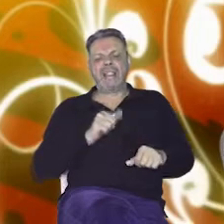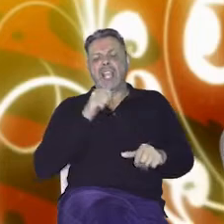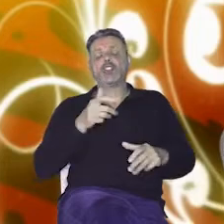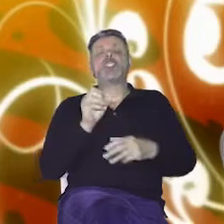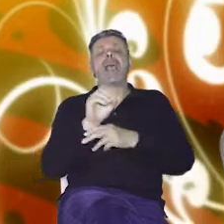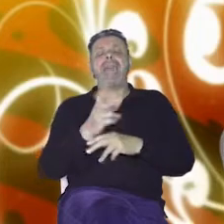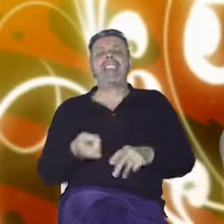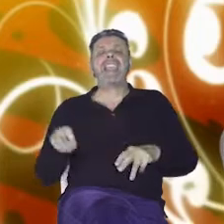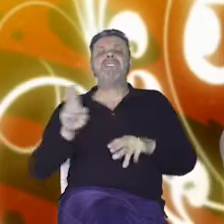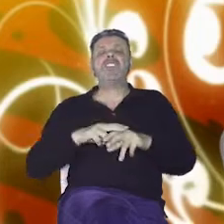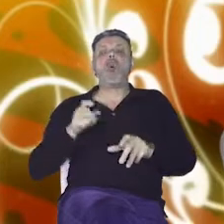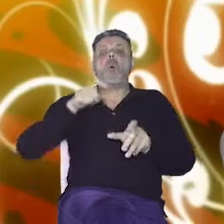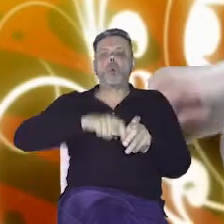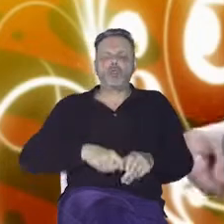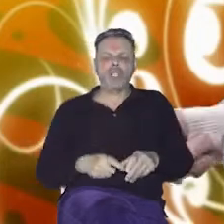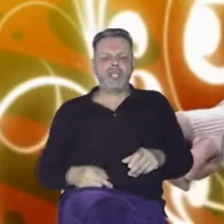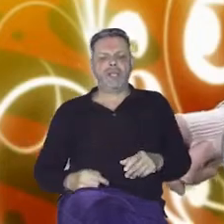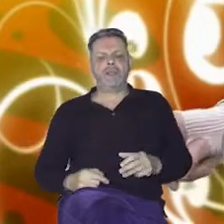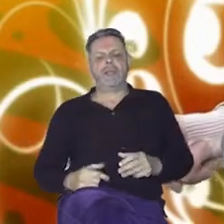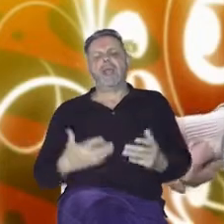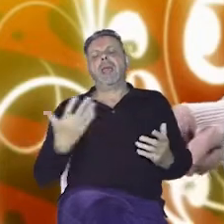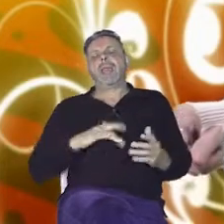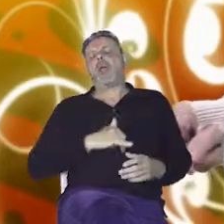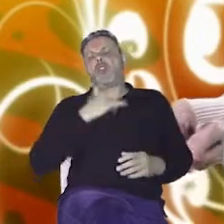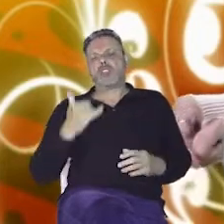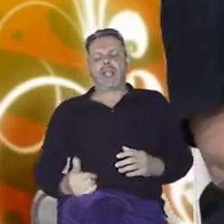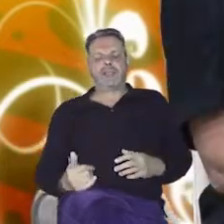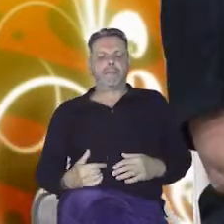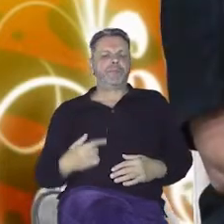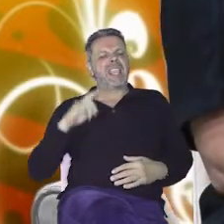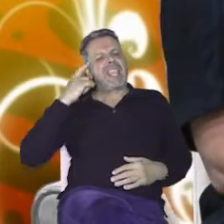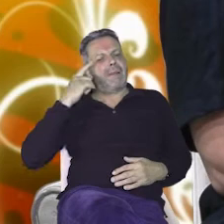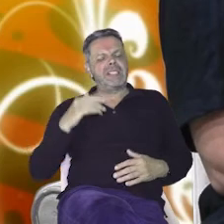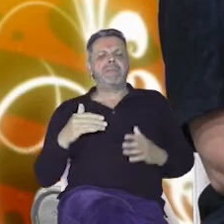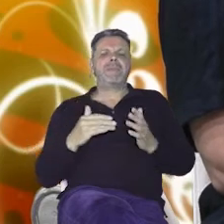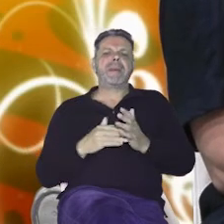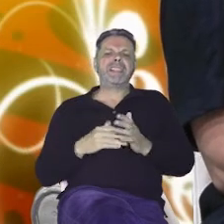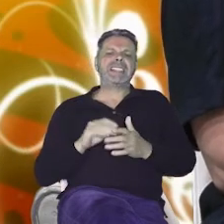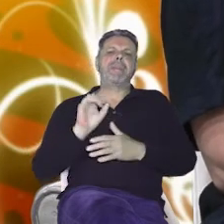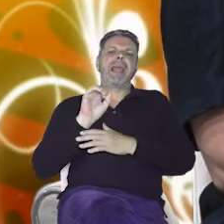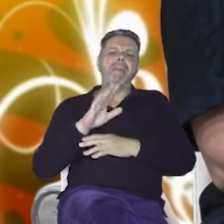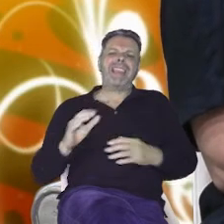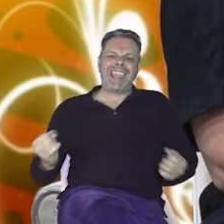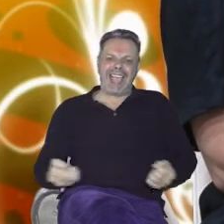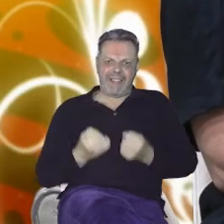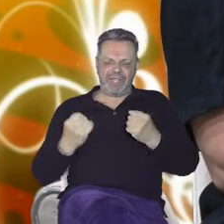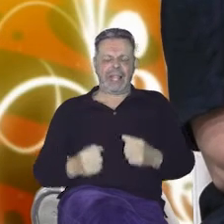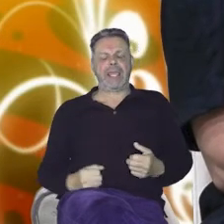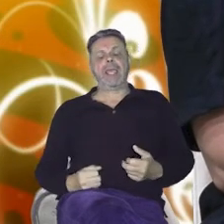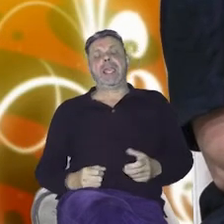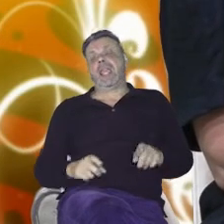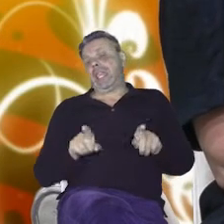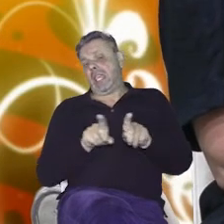više aktivirati unutra nego što su bili do sada aktivirani. Pa, ja mislim da bi se trebali mediji aktivirati i isto